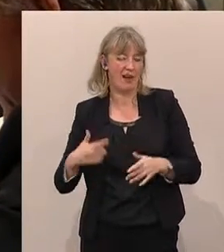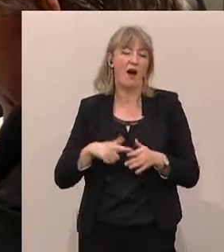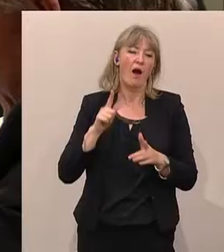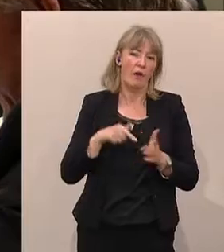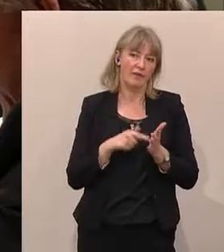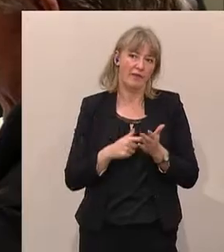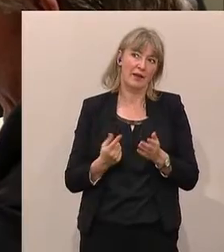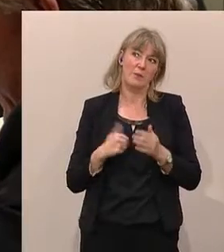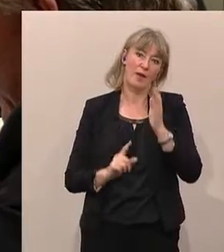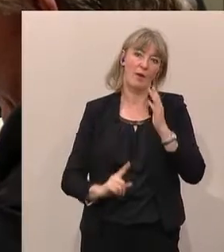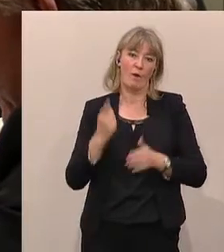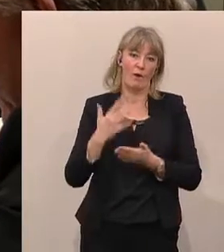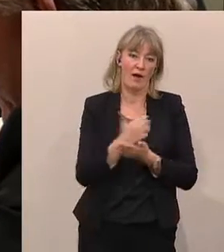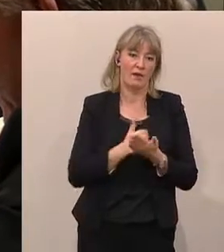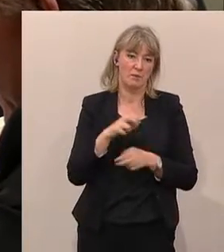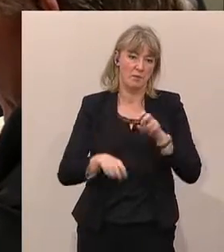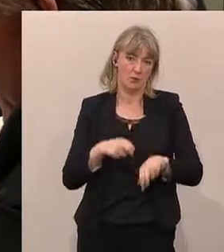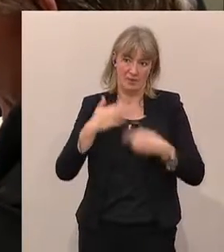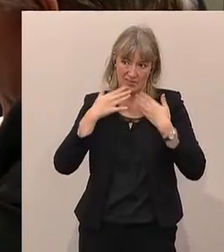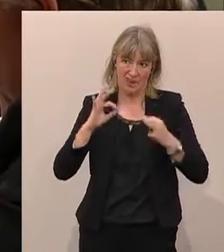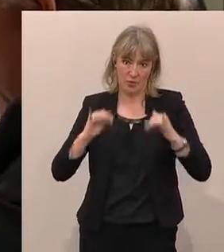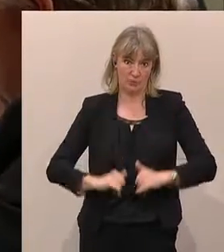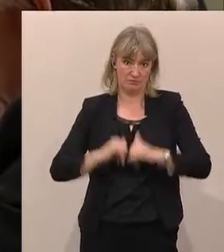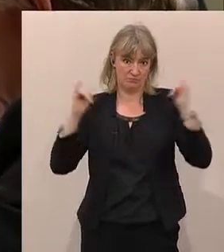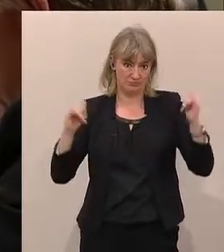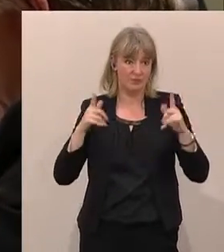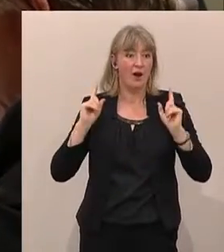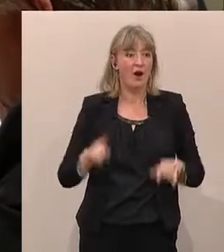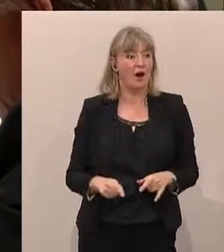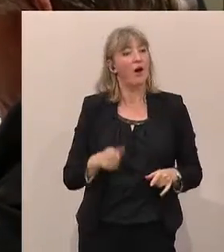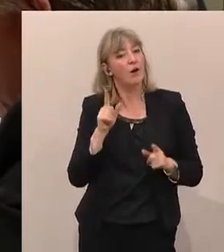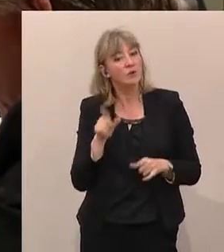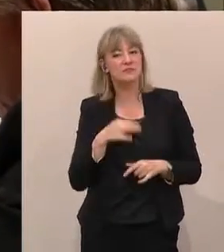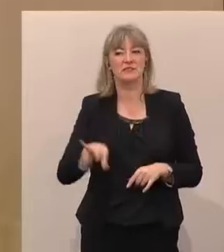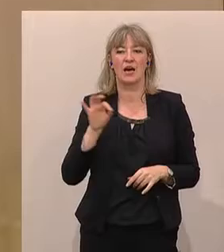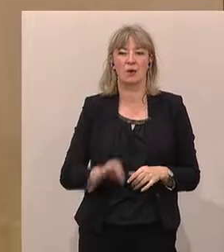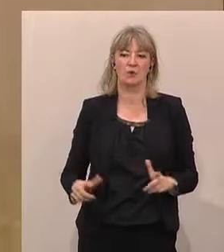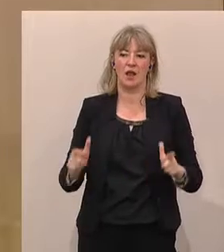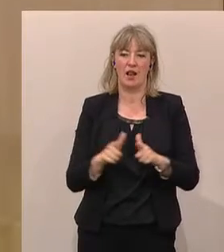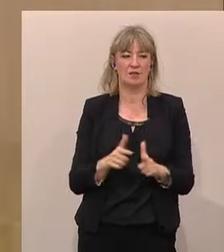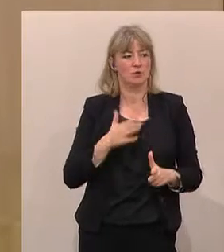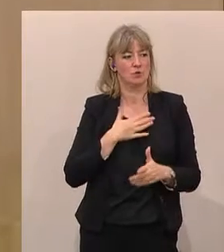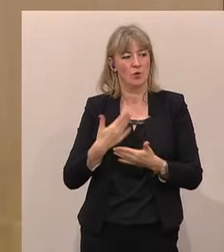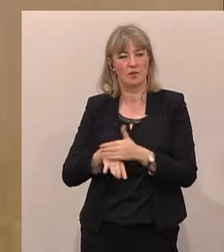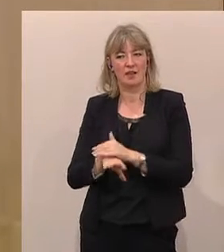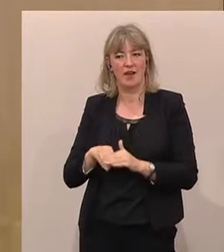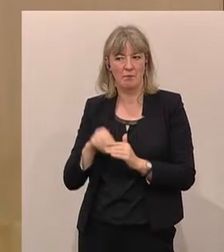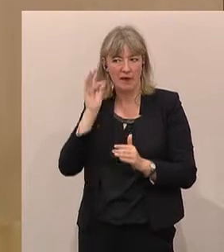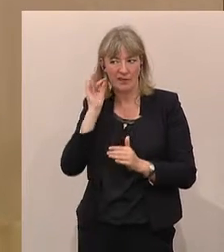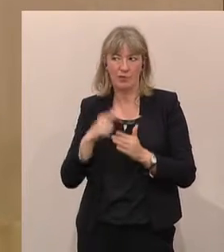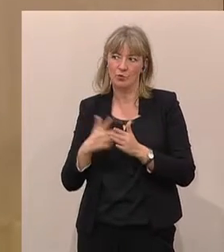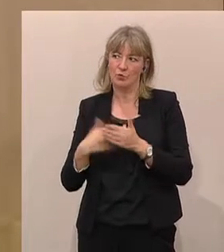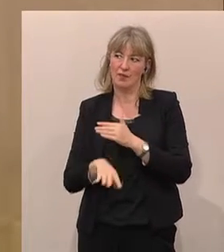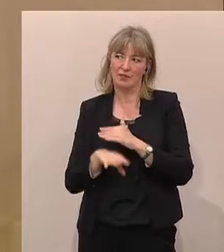erhöhten Steuereinnahmen dank der guten Konjunktur und vor allem auch dank der hervorragenden Leistungen unserer Unternehmerinnen und